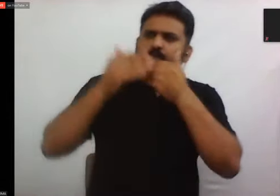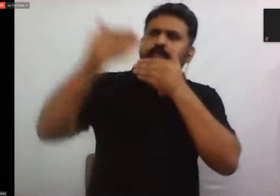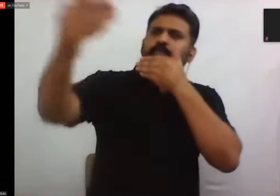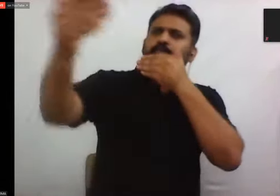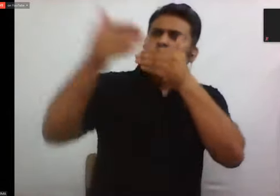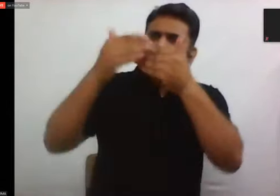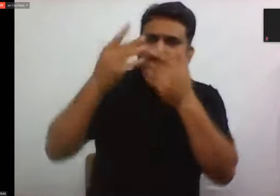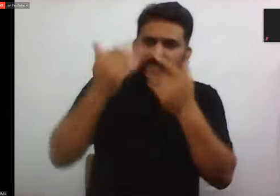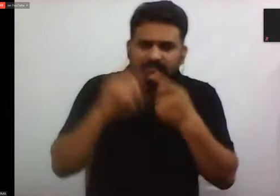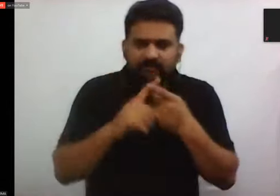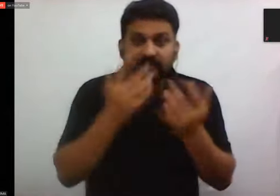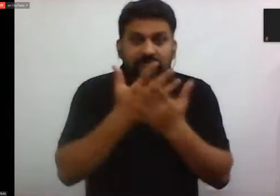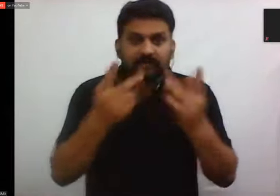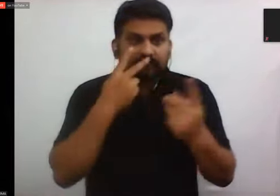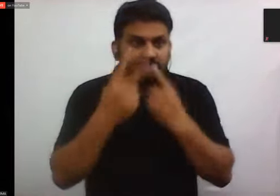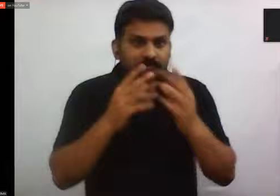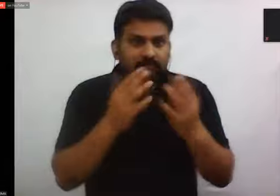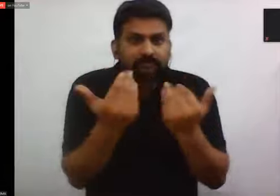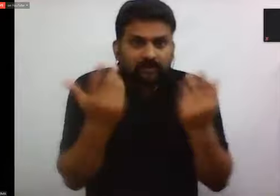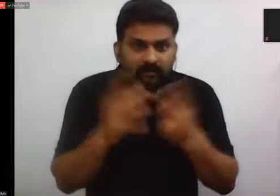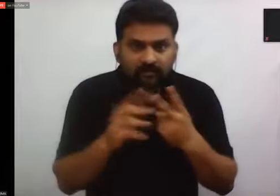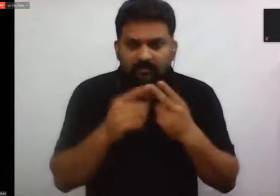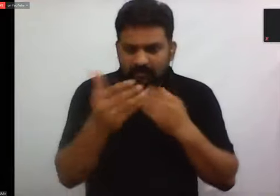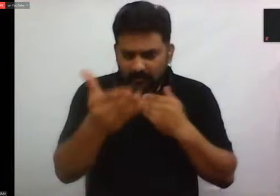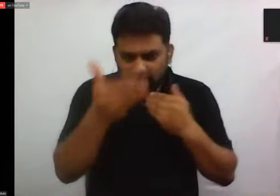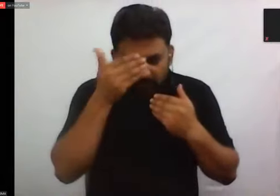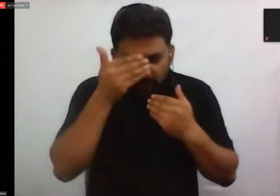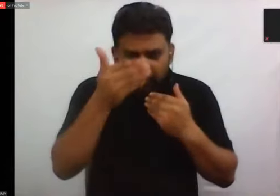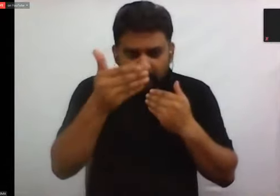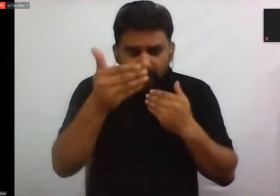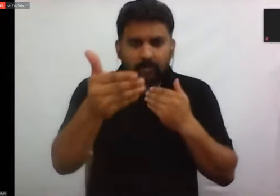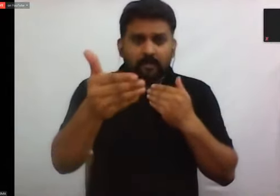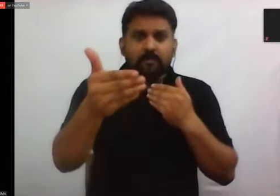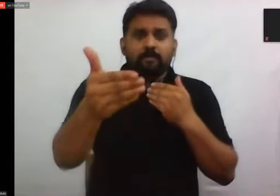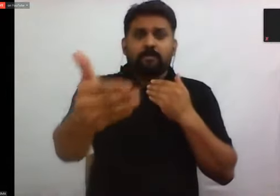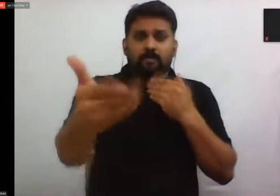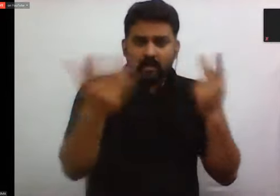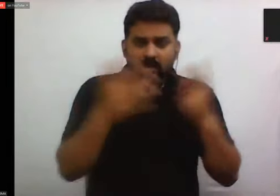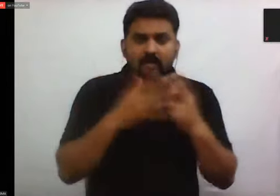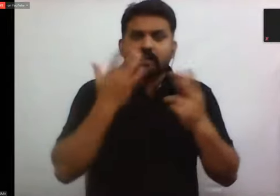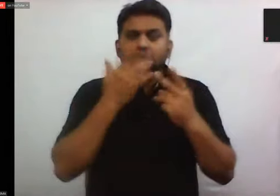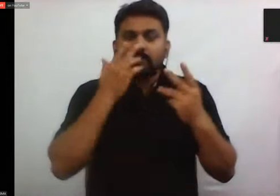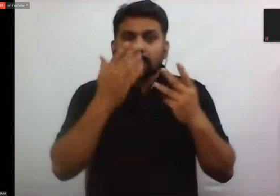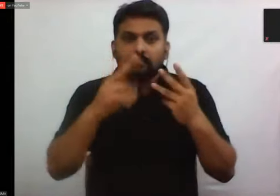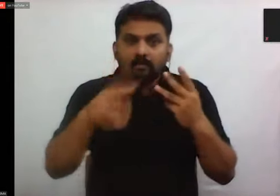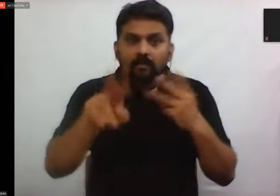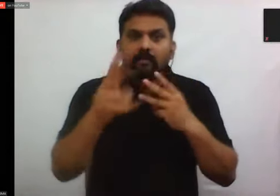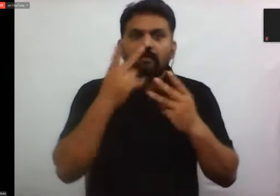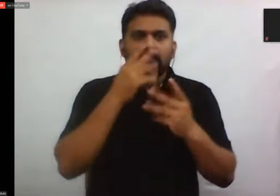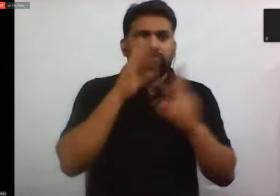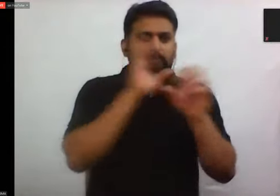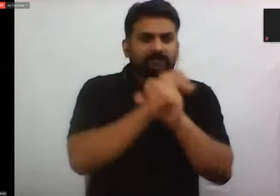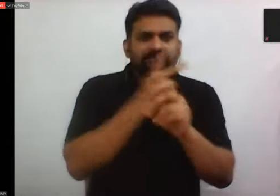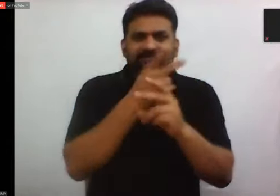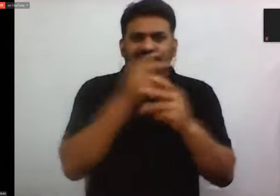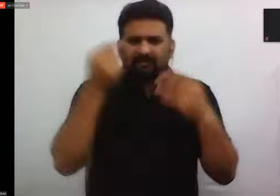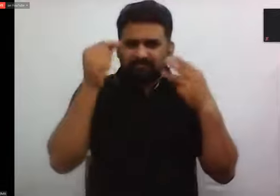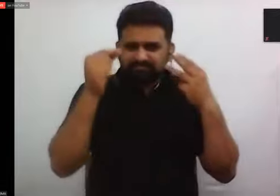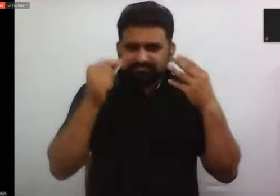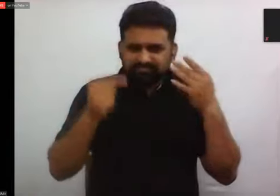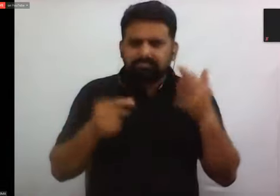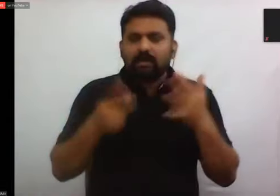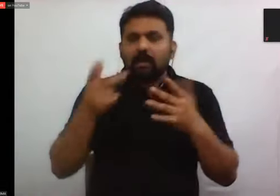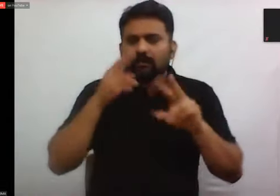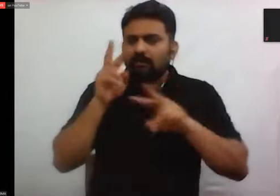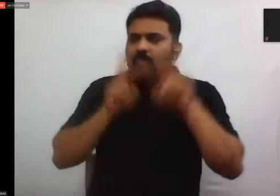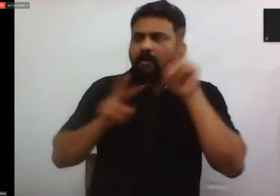कौन से ऑब्जेक्ट देखा, कितना नजदीक से देखा, दूर से देखा, कौन सा कलर देखा, कौन सा कलर नहीं देखा, ये सब विजुअल बिहेवियर्स,